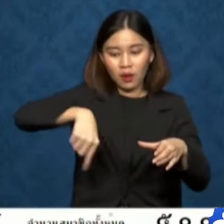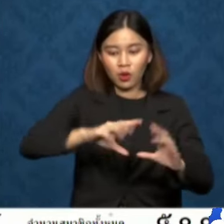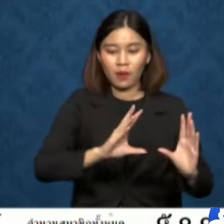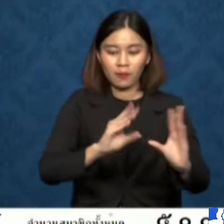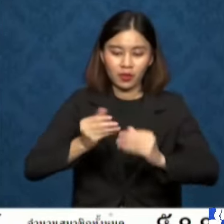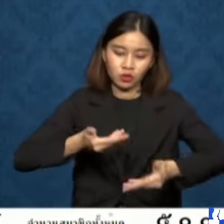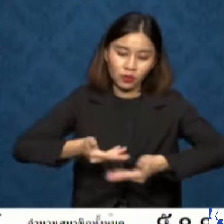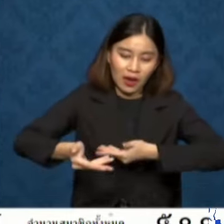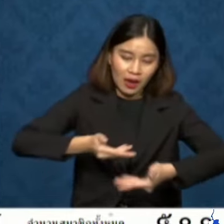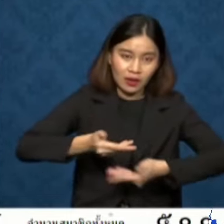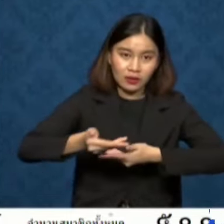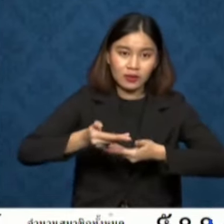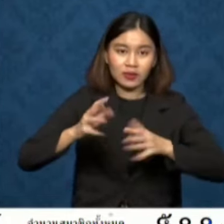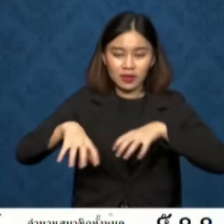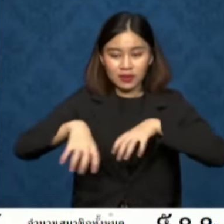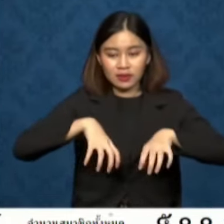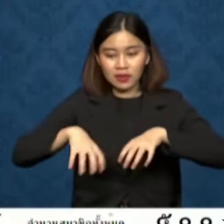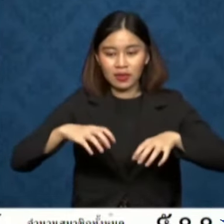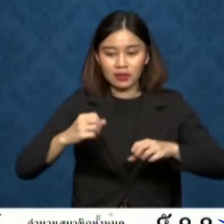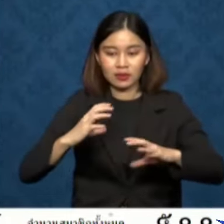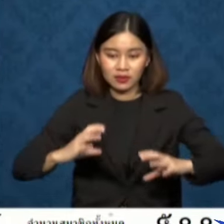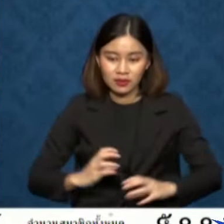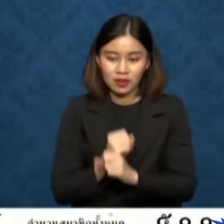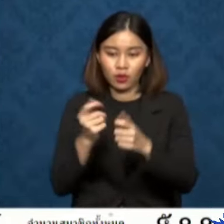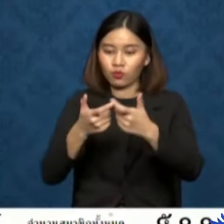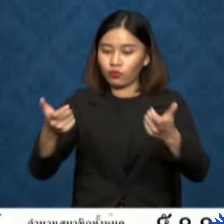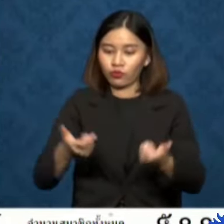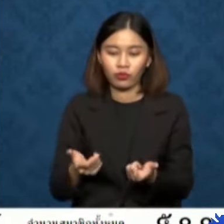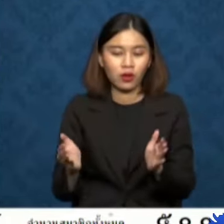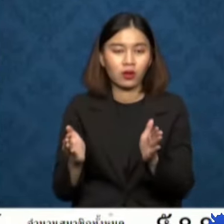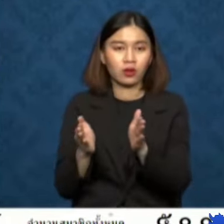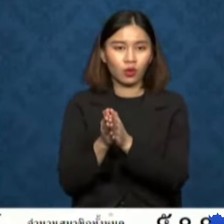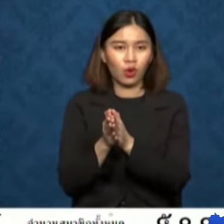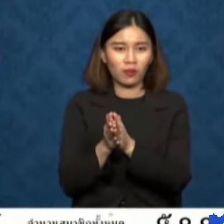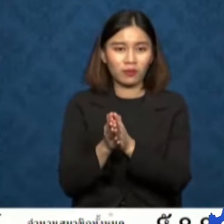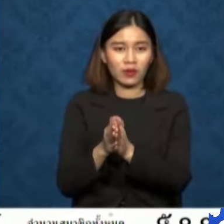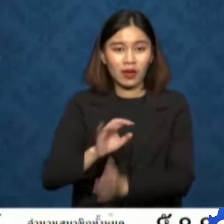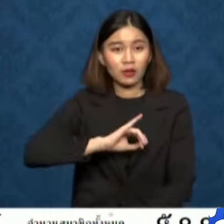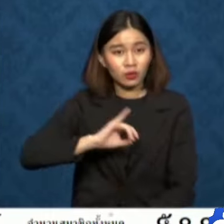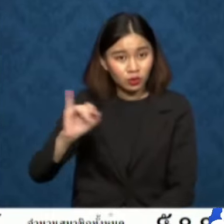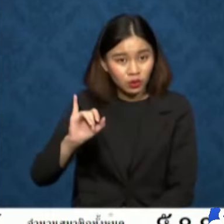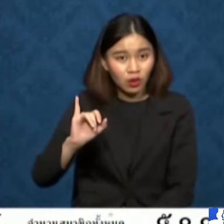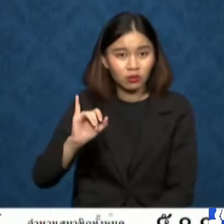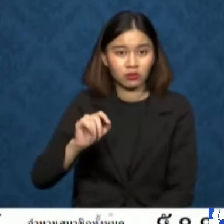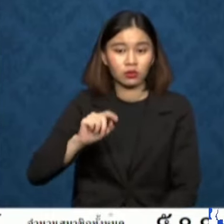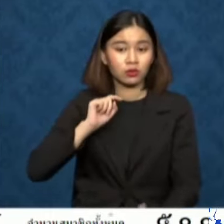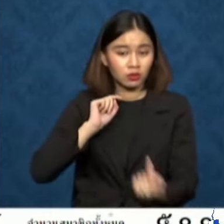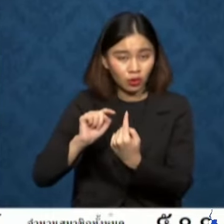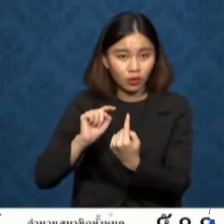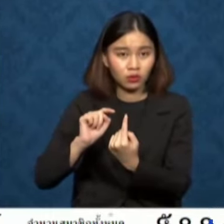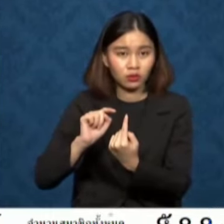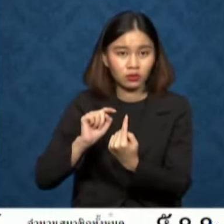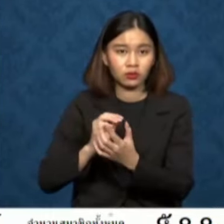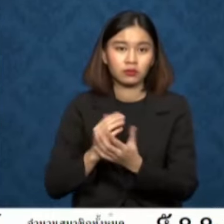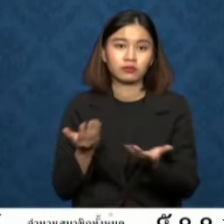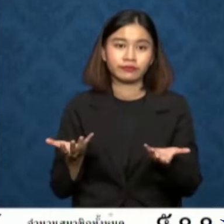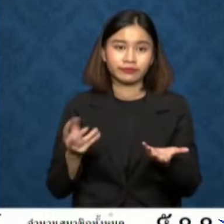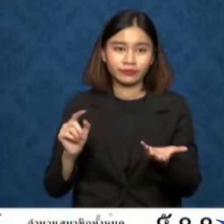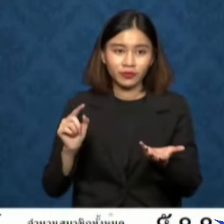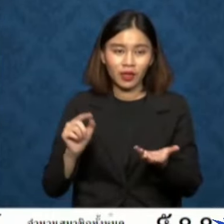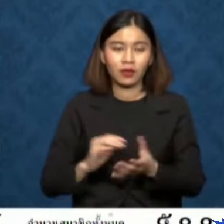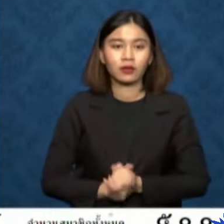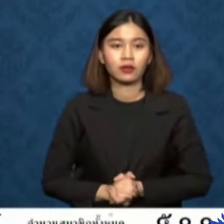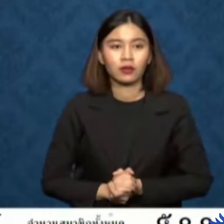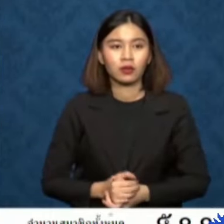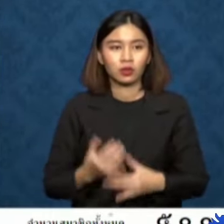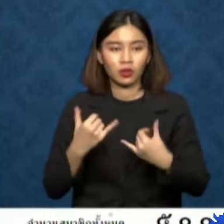รือร่วมกันแล้วจัดทำเป็นสมุดปกเขาเล่มเดียวกันมันไม่ถูกมันไม่เหมาะสมกว่าเหรครับแล้วที